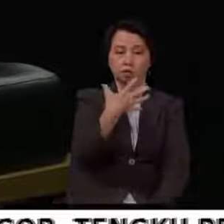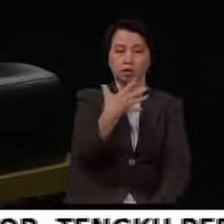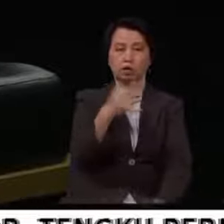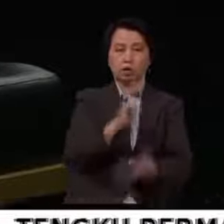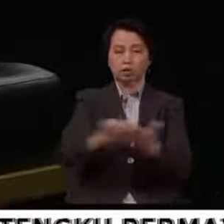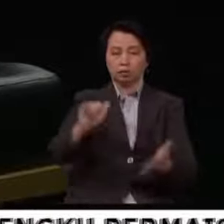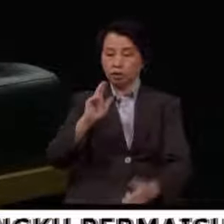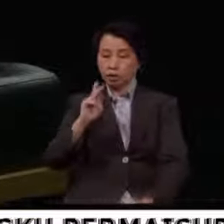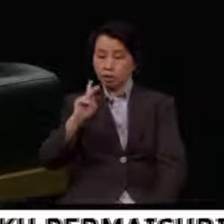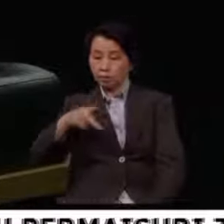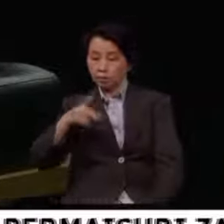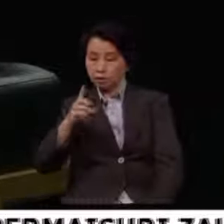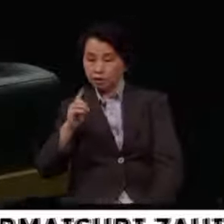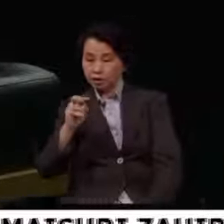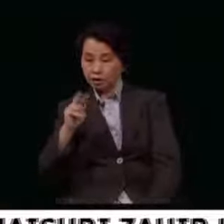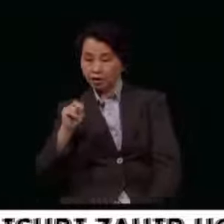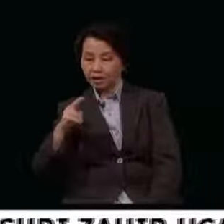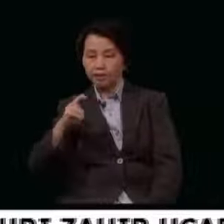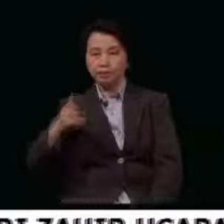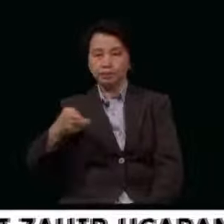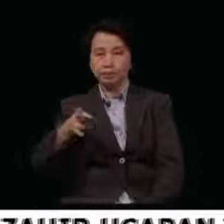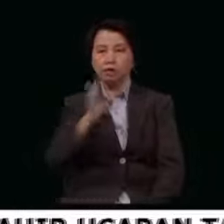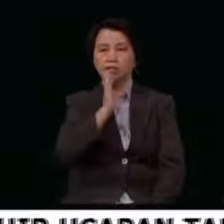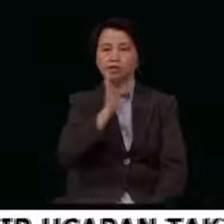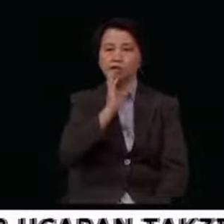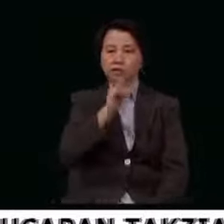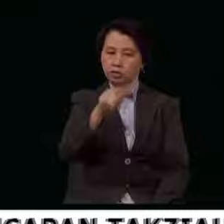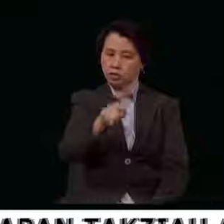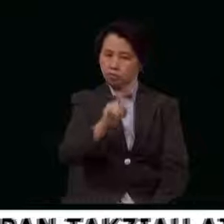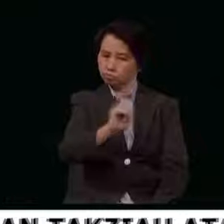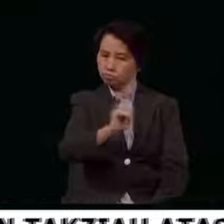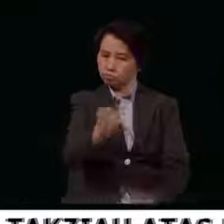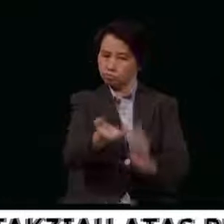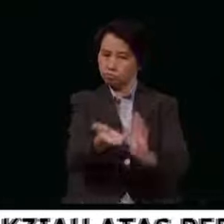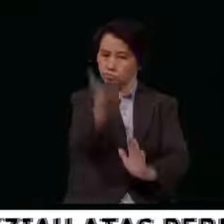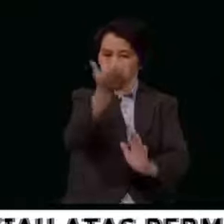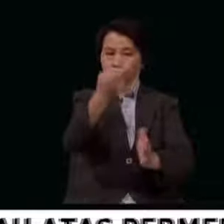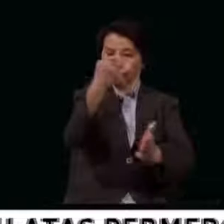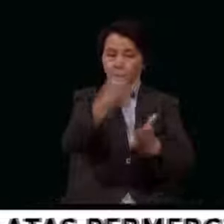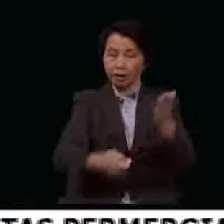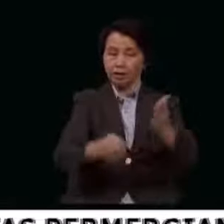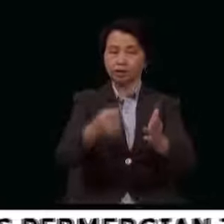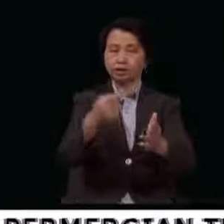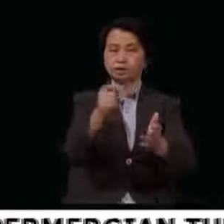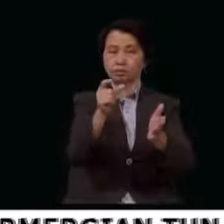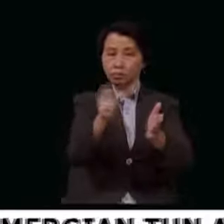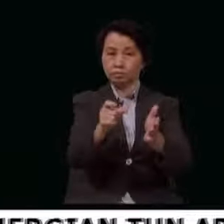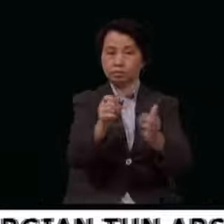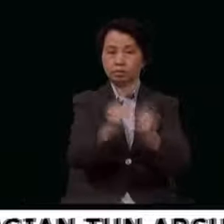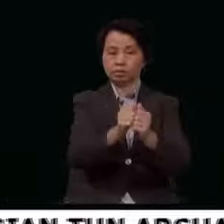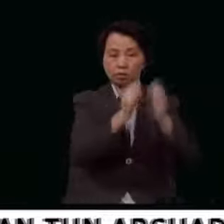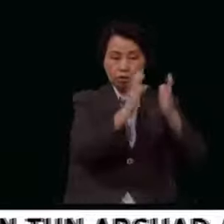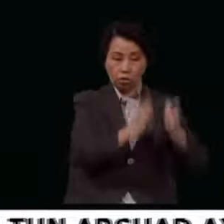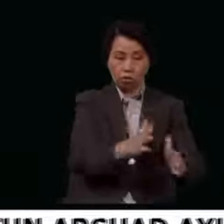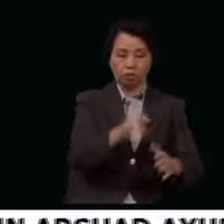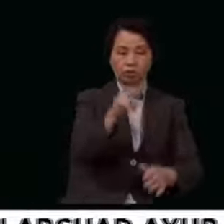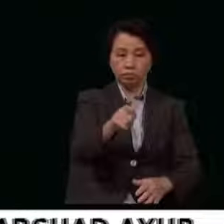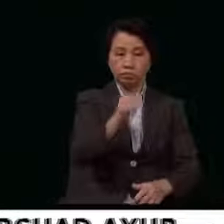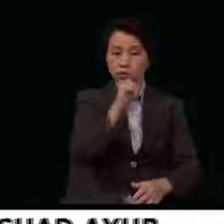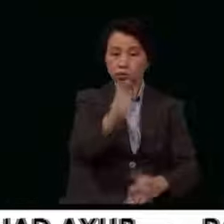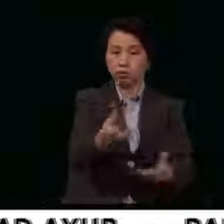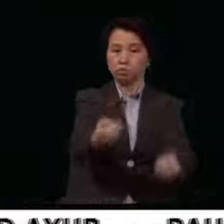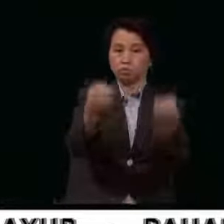sebenarnya menjabat ataupun kader partai seperti ini antara kemunculan pesalah memberi kesan kepada kawalan harga